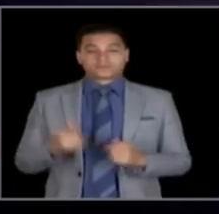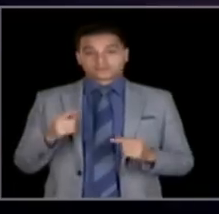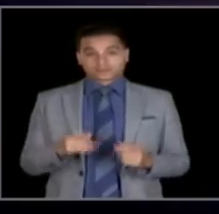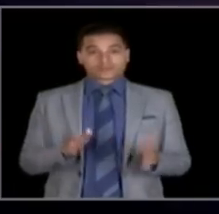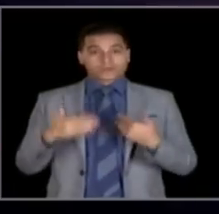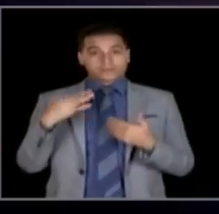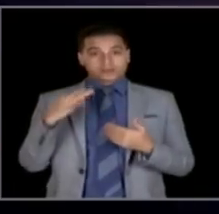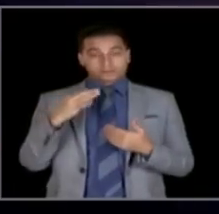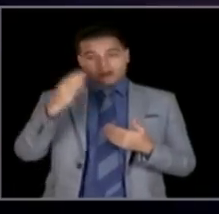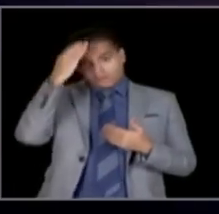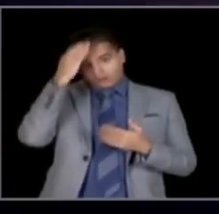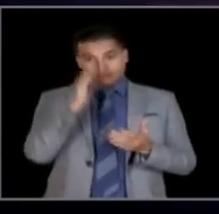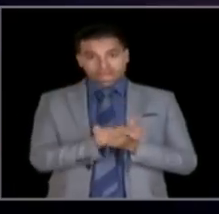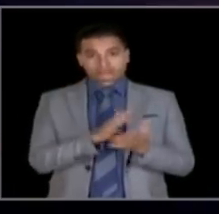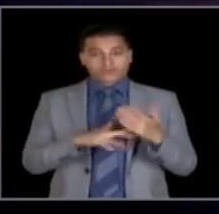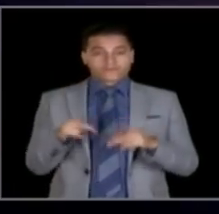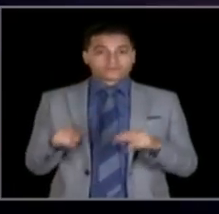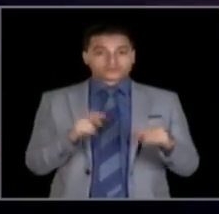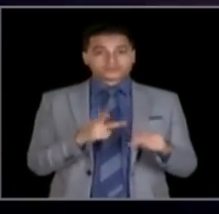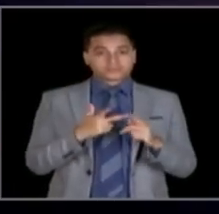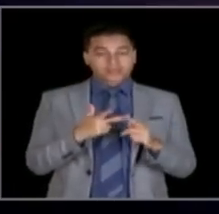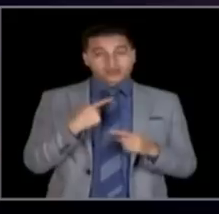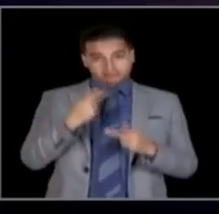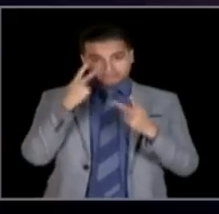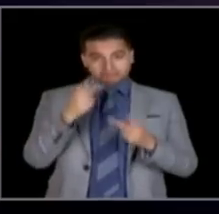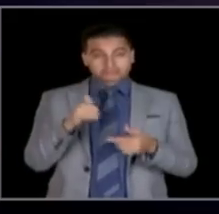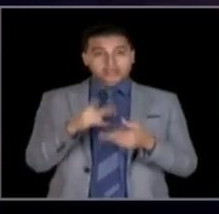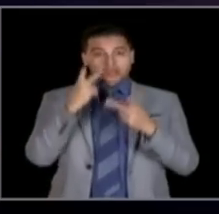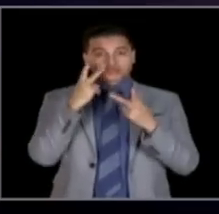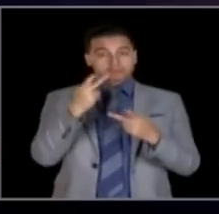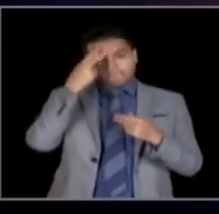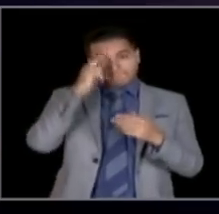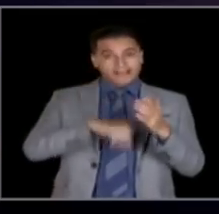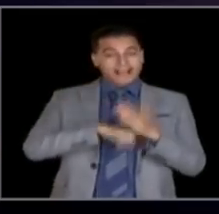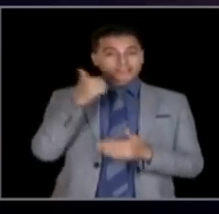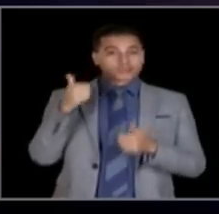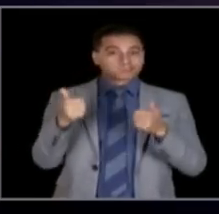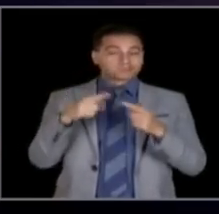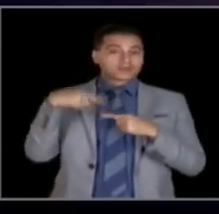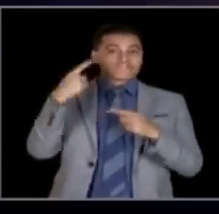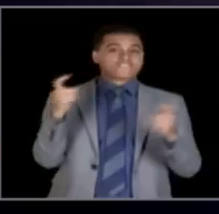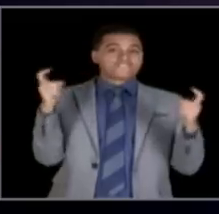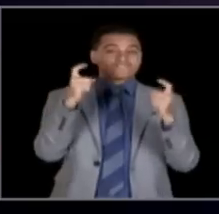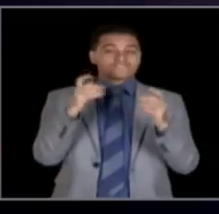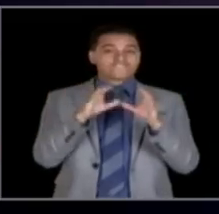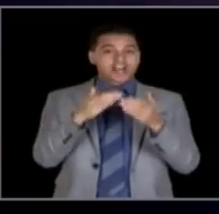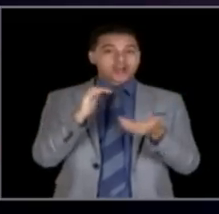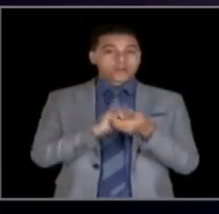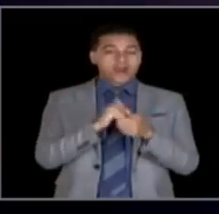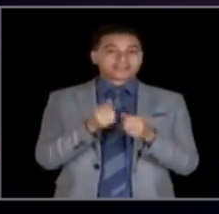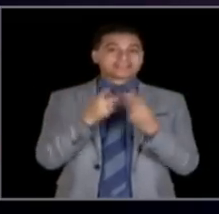المربع الذهبي عبقرة الأصحاب الموسم الثالث، وعايزين نشوف مين اللي هيقابل فريق الوعد في